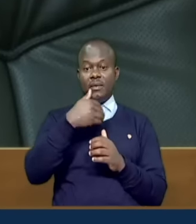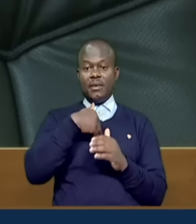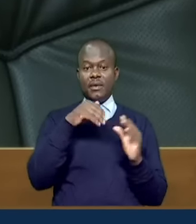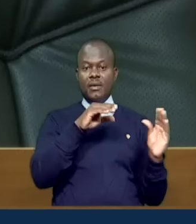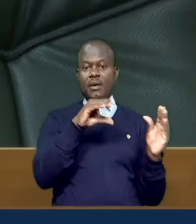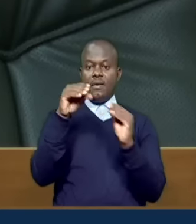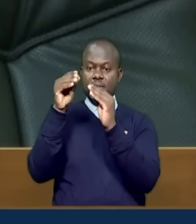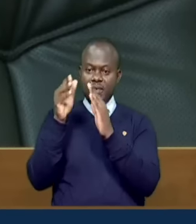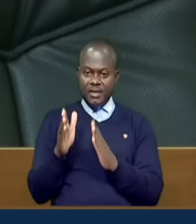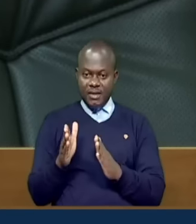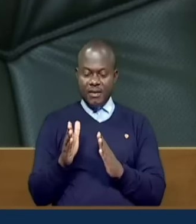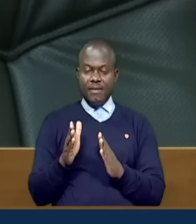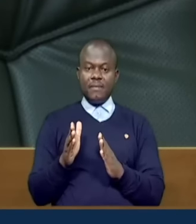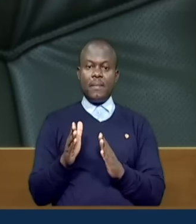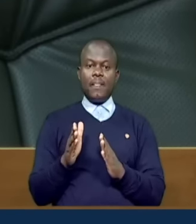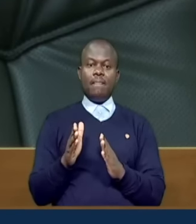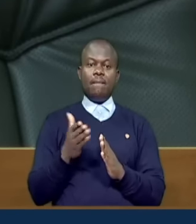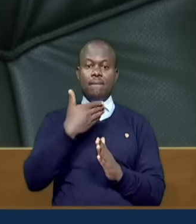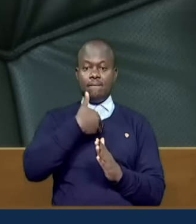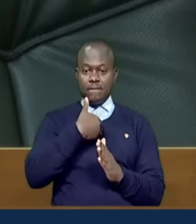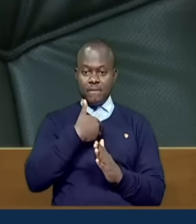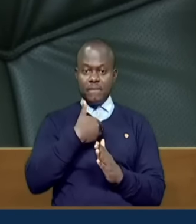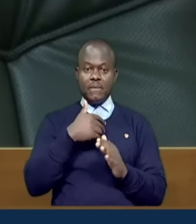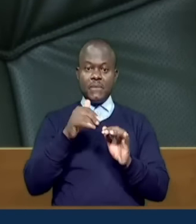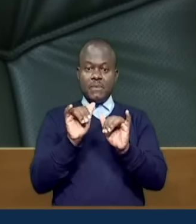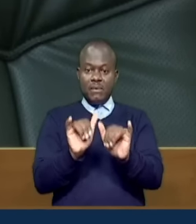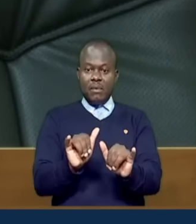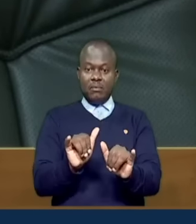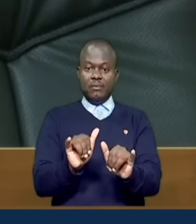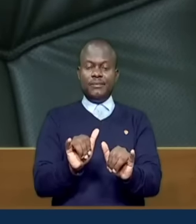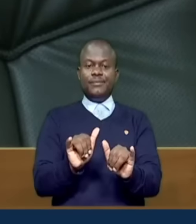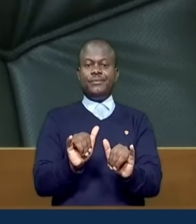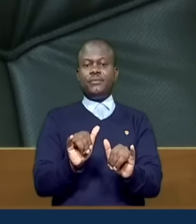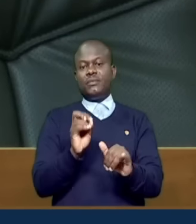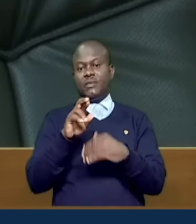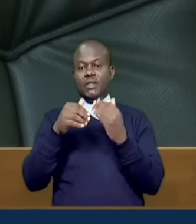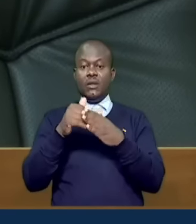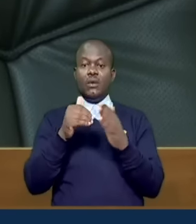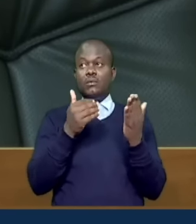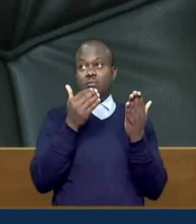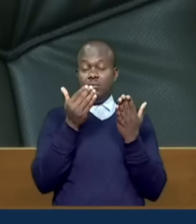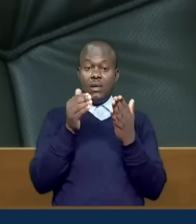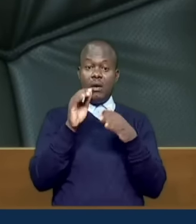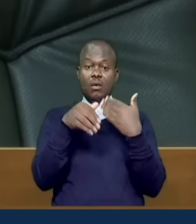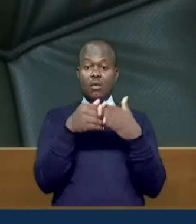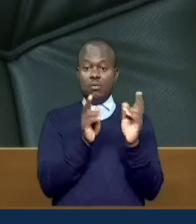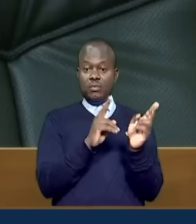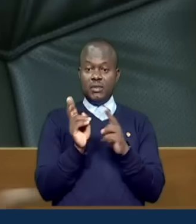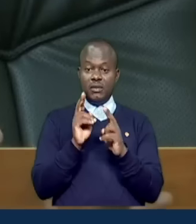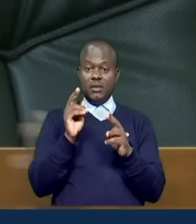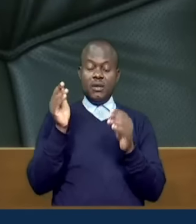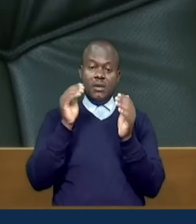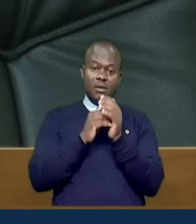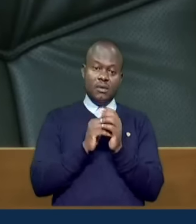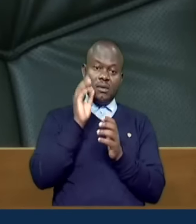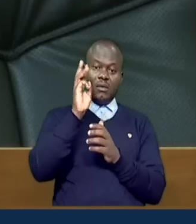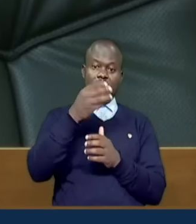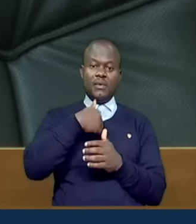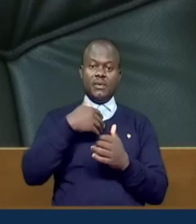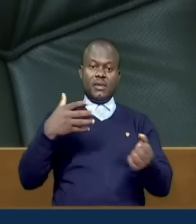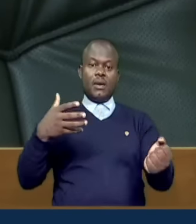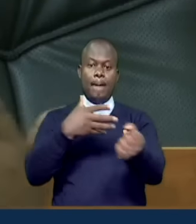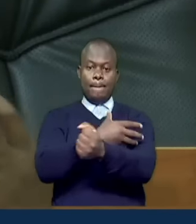y'abimukira bagire permanent residence cyangwa residence isanzwe bo bazaba bafite ubushobozi